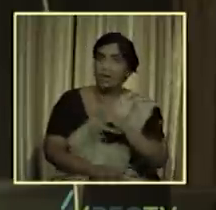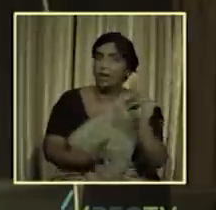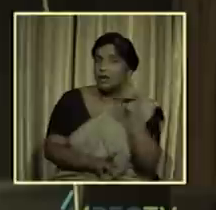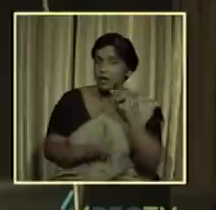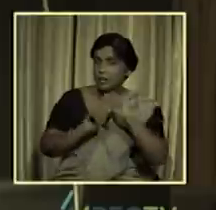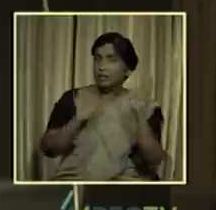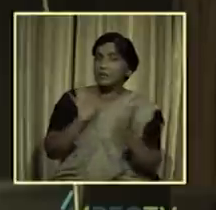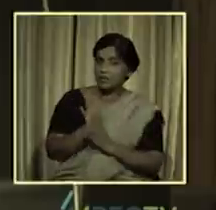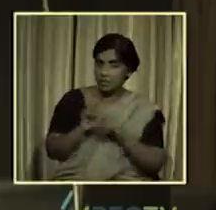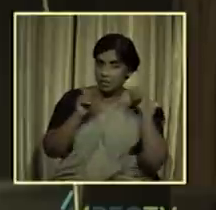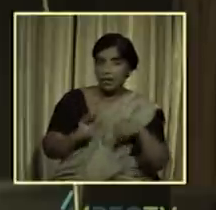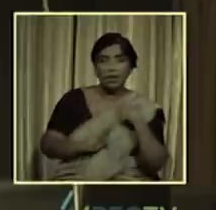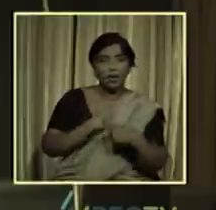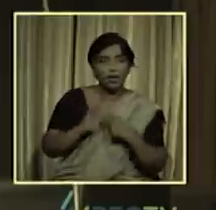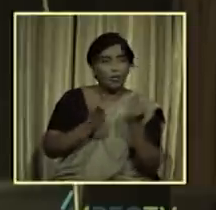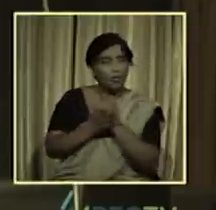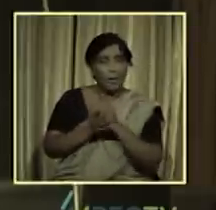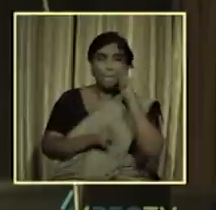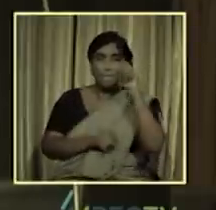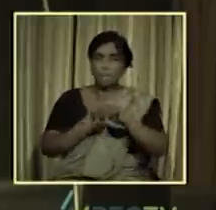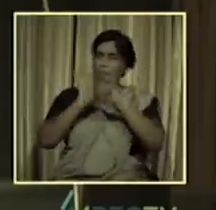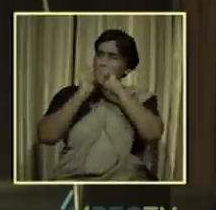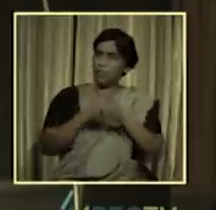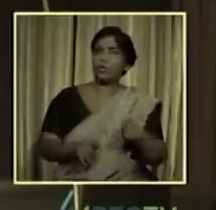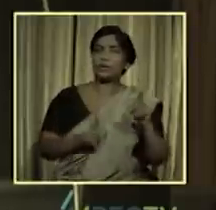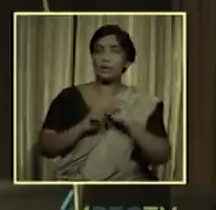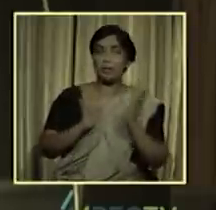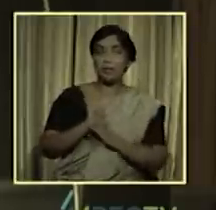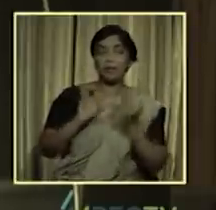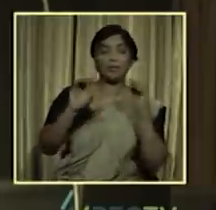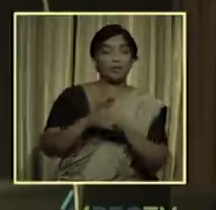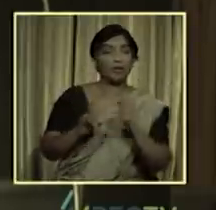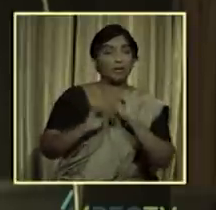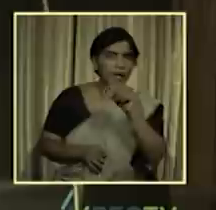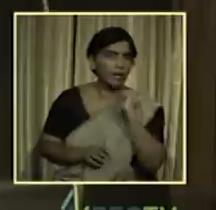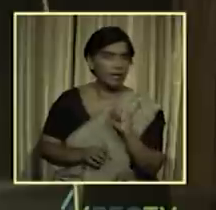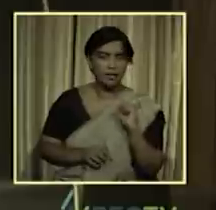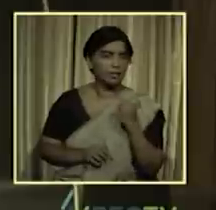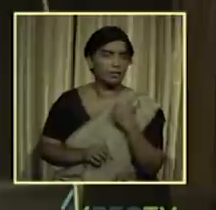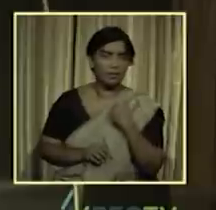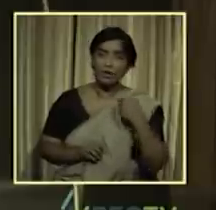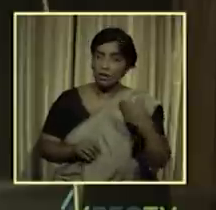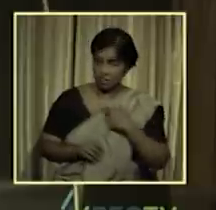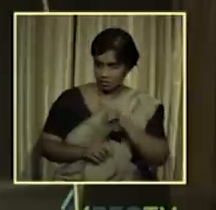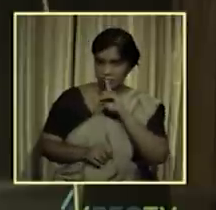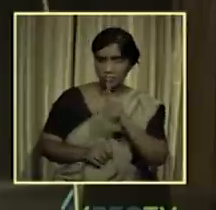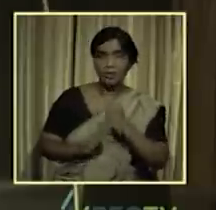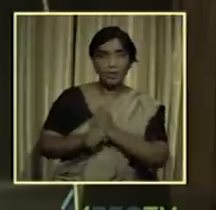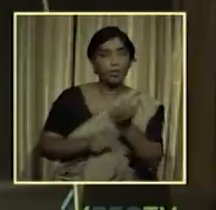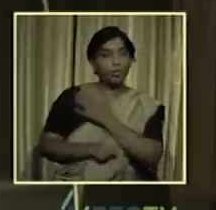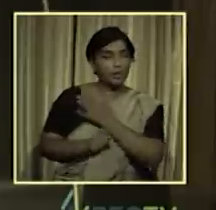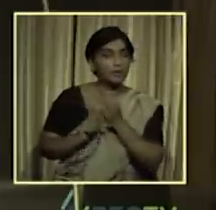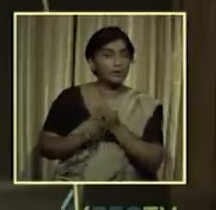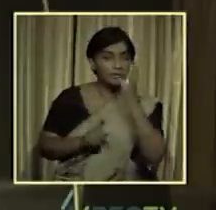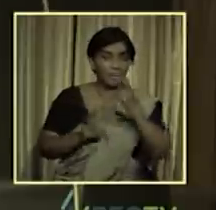වික්‍රමසිංහ අගමැතිතුමා අද ලංකාවේ ඉන්න සියලු ජනතාව පාවා දීලා තියෙනවා එතුමා අගමැති වෙන්න ඕන නිසා. එතුමාගේ අගමැති සීනේට. මොකද මම ඒ කියන්නේ ගෝඨාභය රාජපක්ෂ